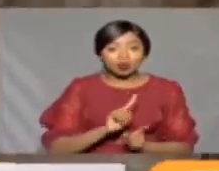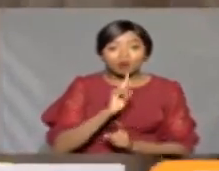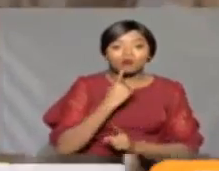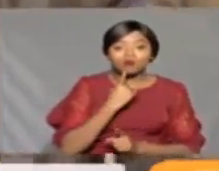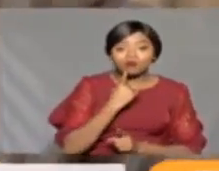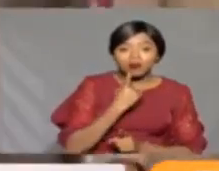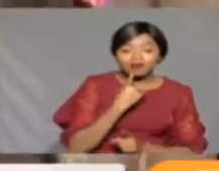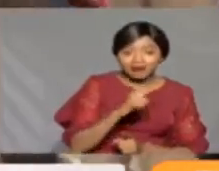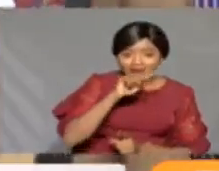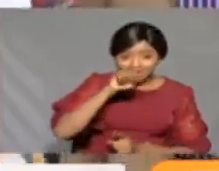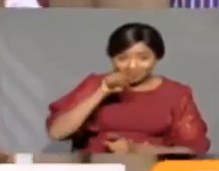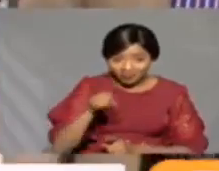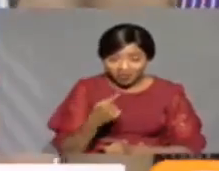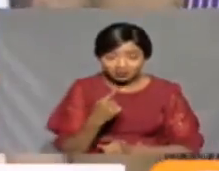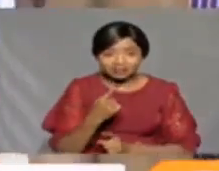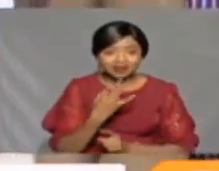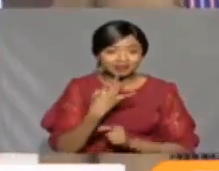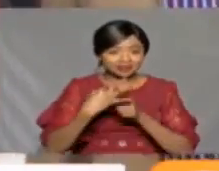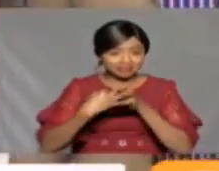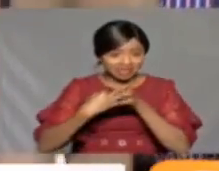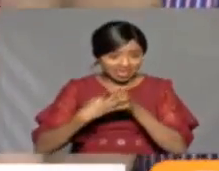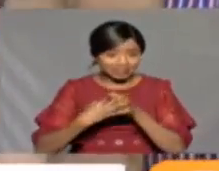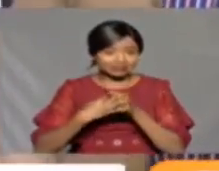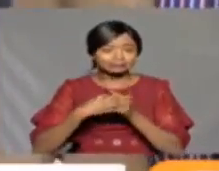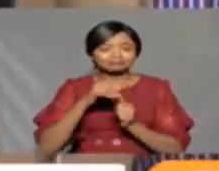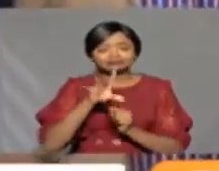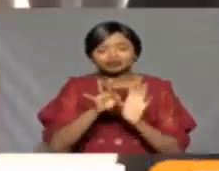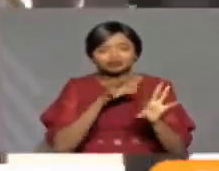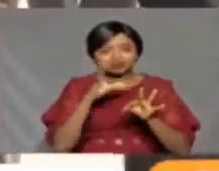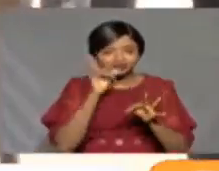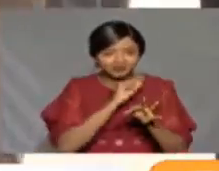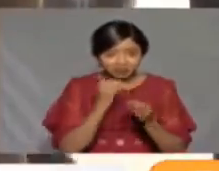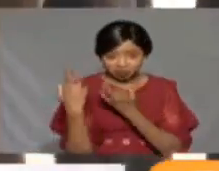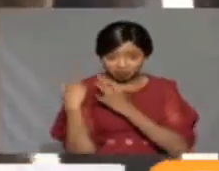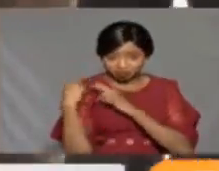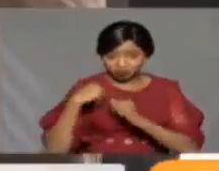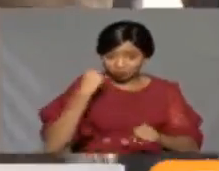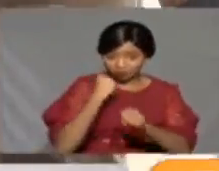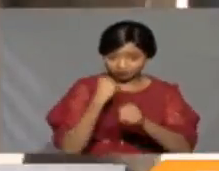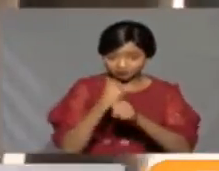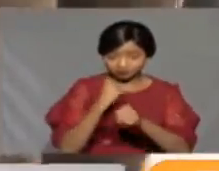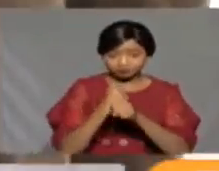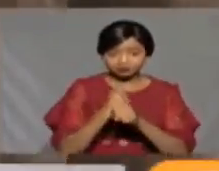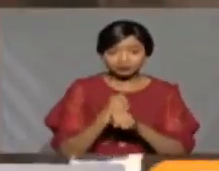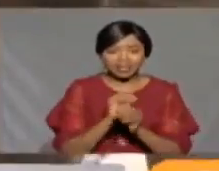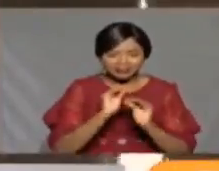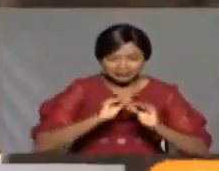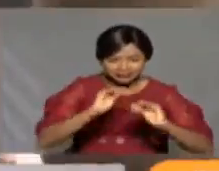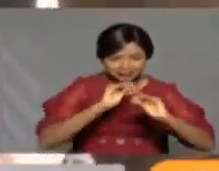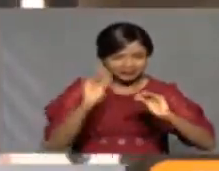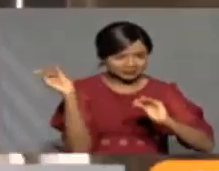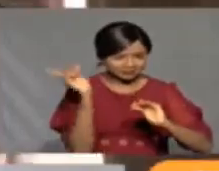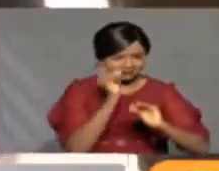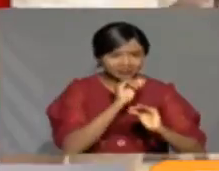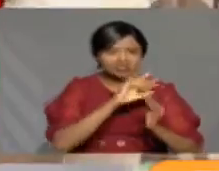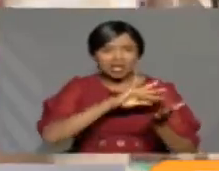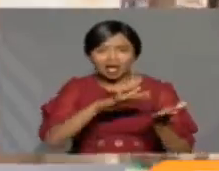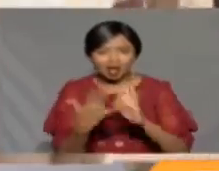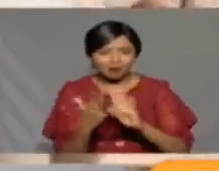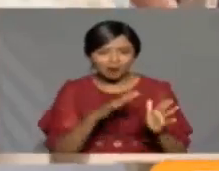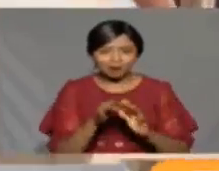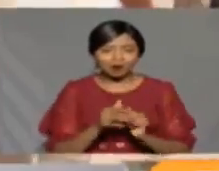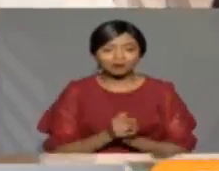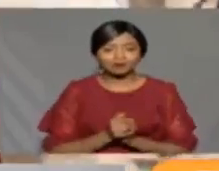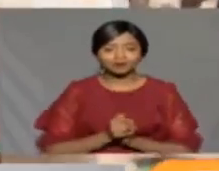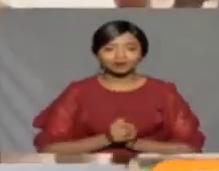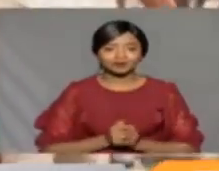1,138,000 wakiwa tayari wameshachaguliwa kutekeleza zoezi hilo, na mafunzo ya jinsi ya kulifanya zoezi hilo